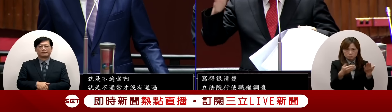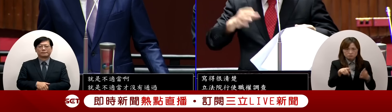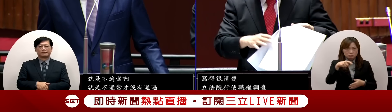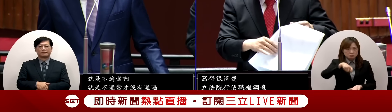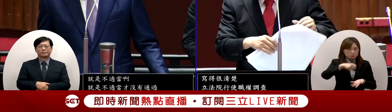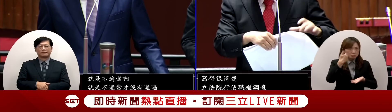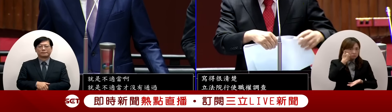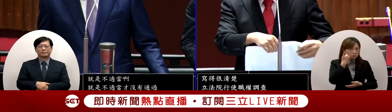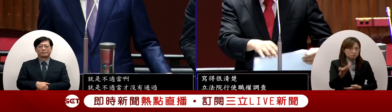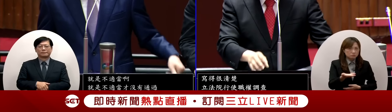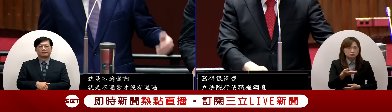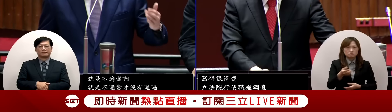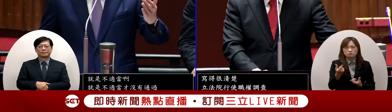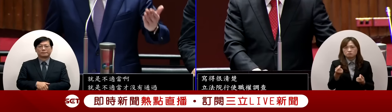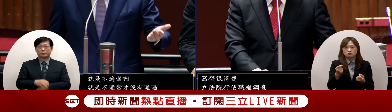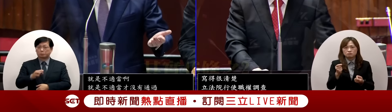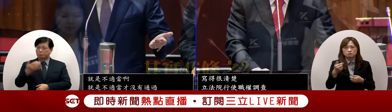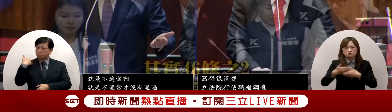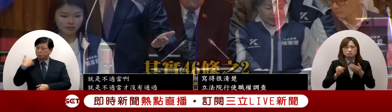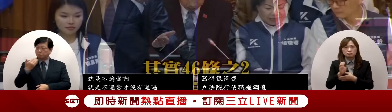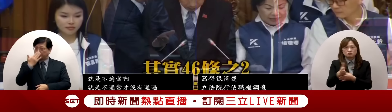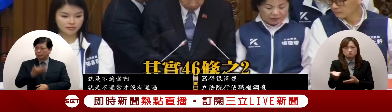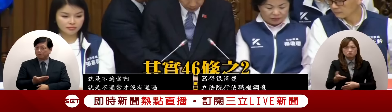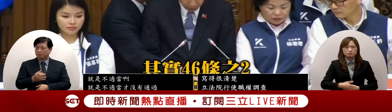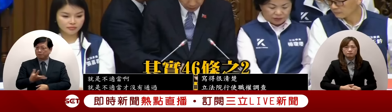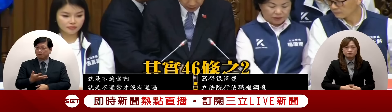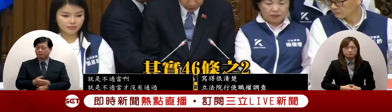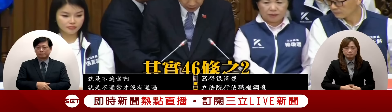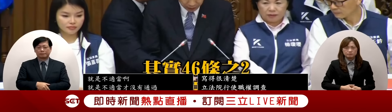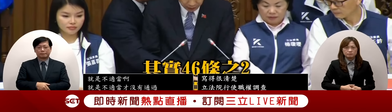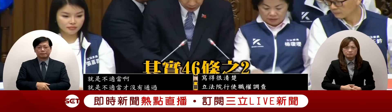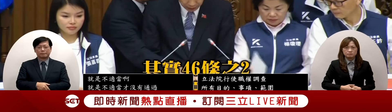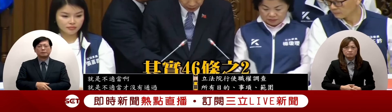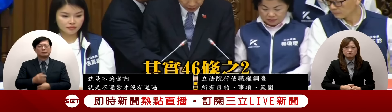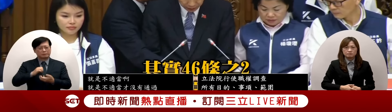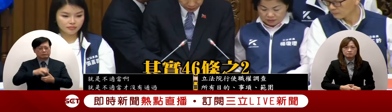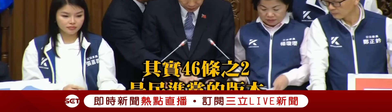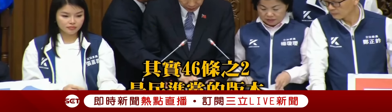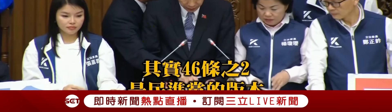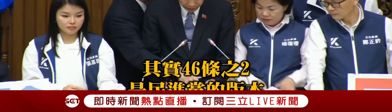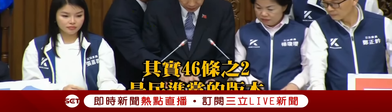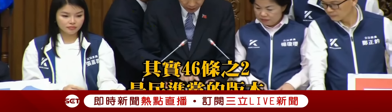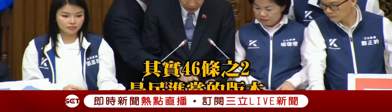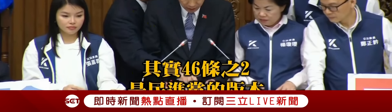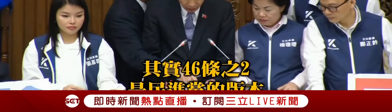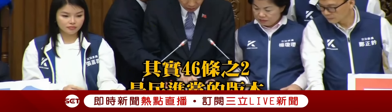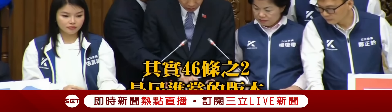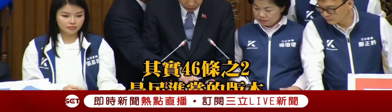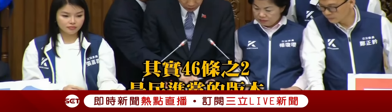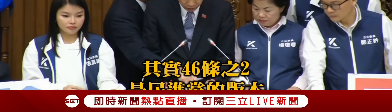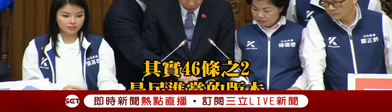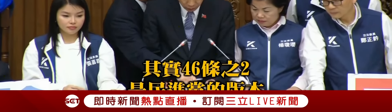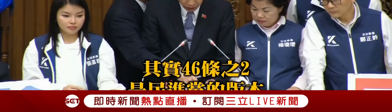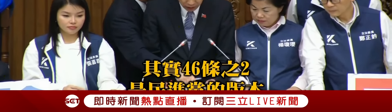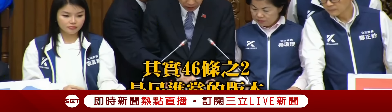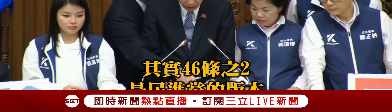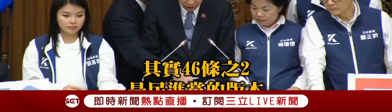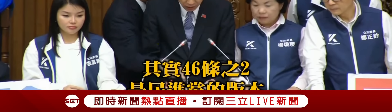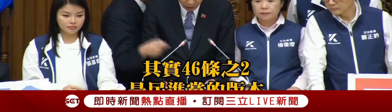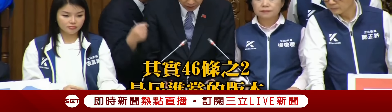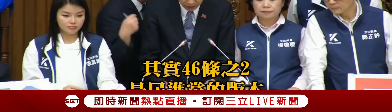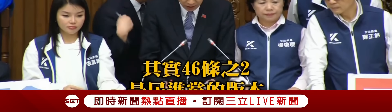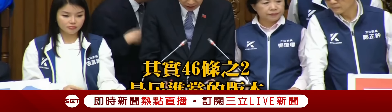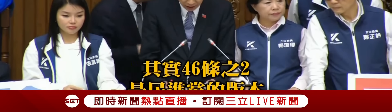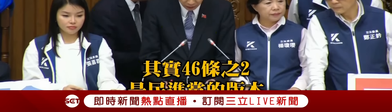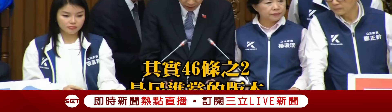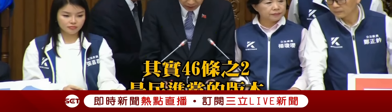的？来，我们播放一下。 那为什么当时没有过？就是你认为不适当嘛？ 46条之2， 我们就无异议。 民进